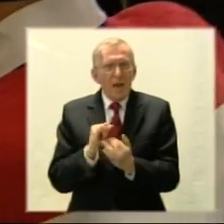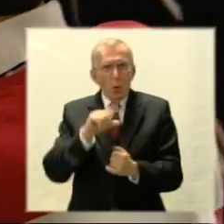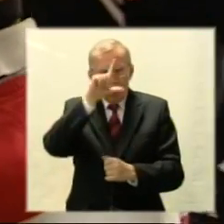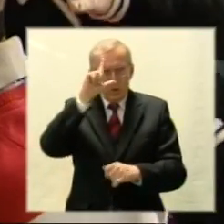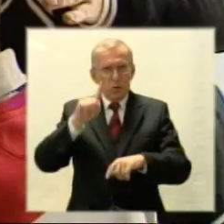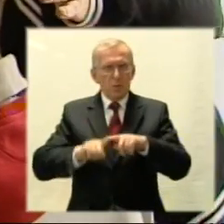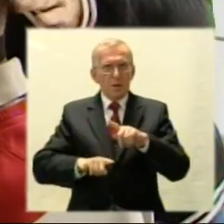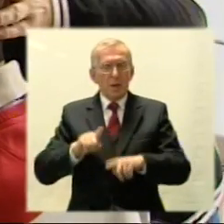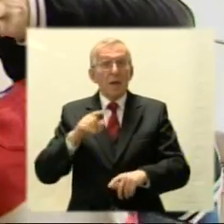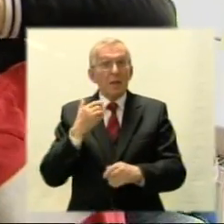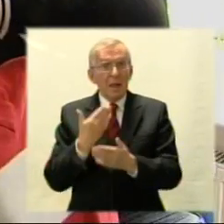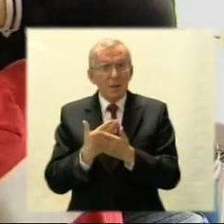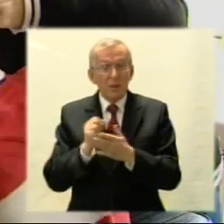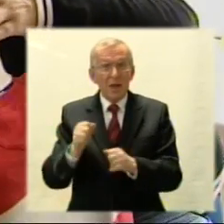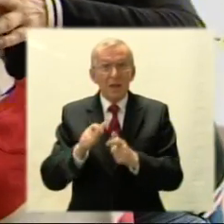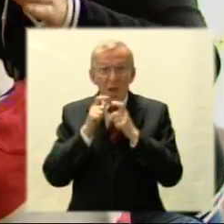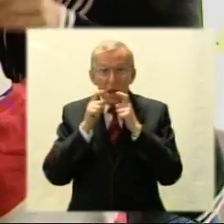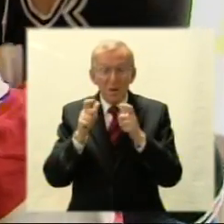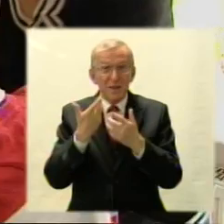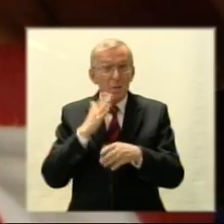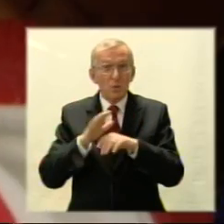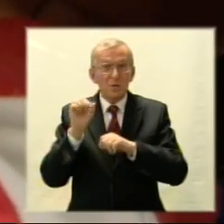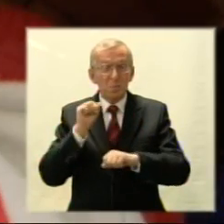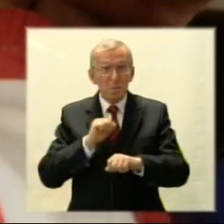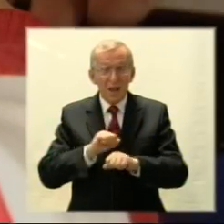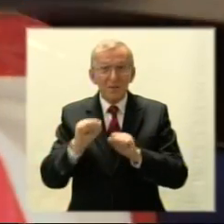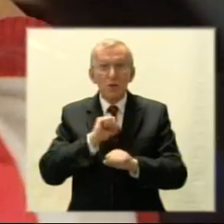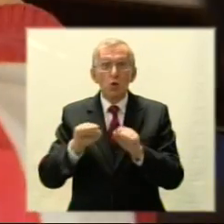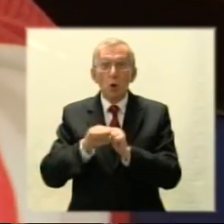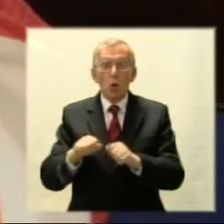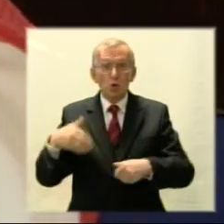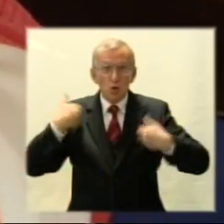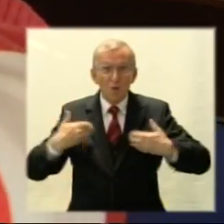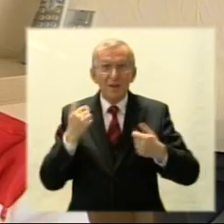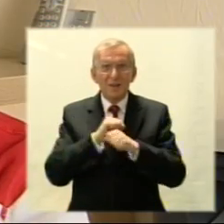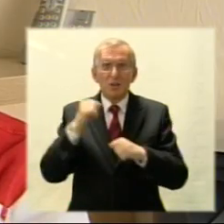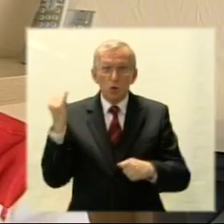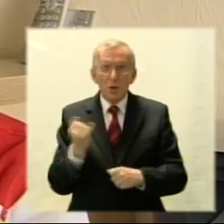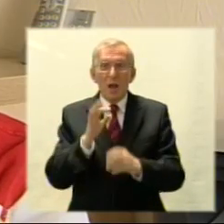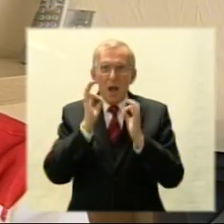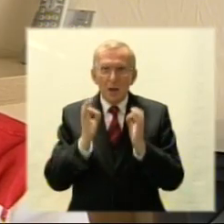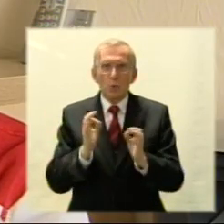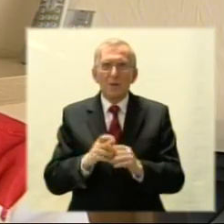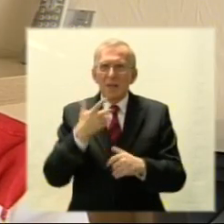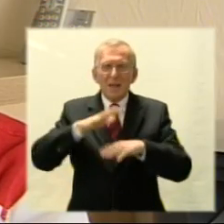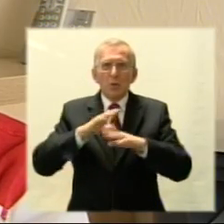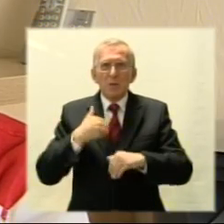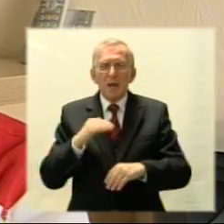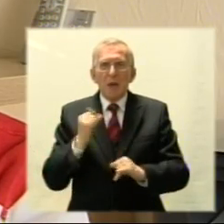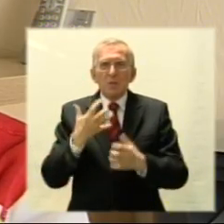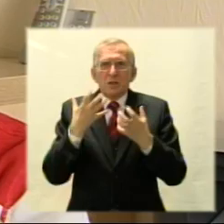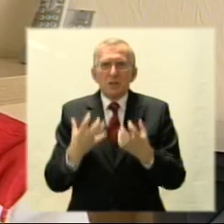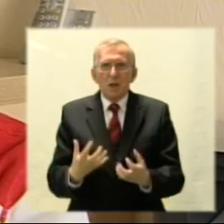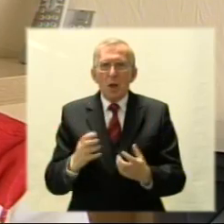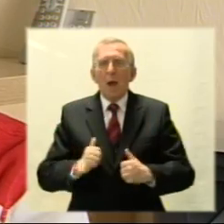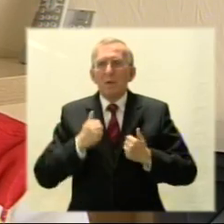ludzie dlatego tak apel niepełnosprawnych do sprawnych jest ciągle aktualny traktuj mnie tak jakbyś chciał